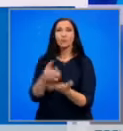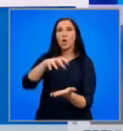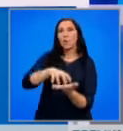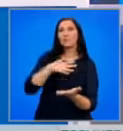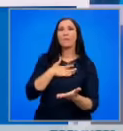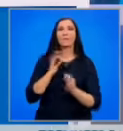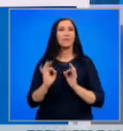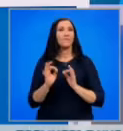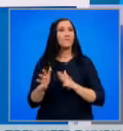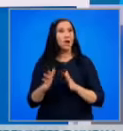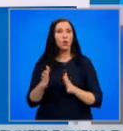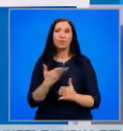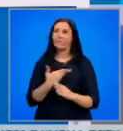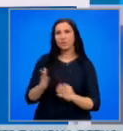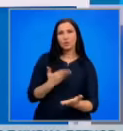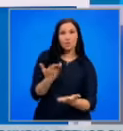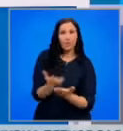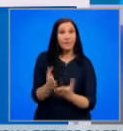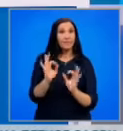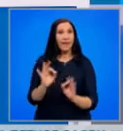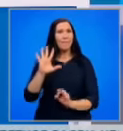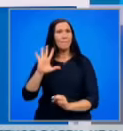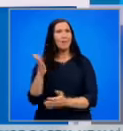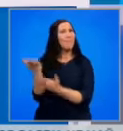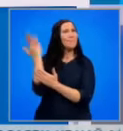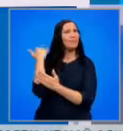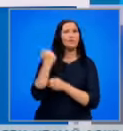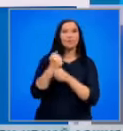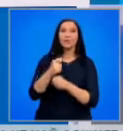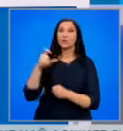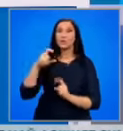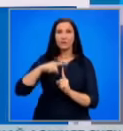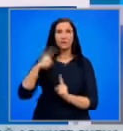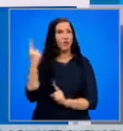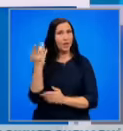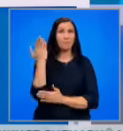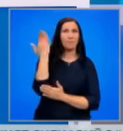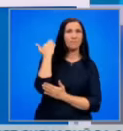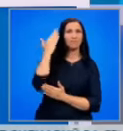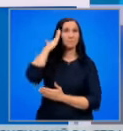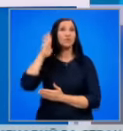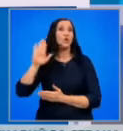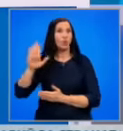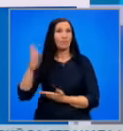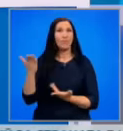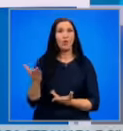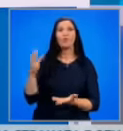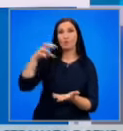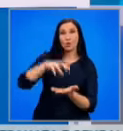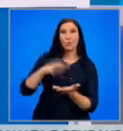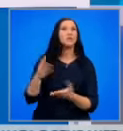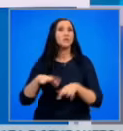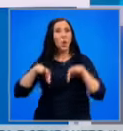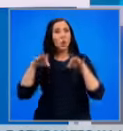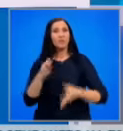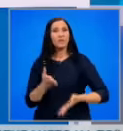на Има такъв народ вече са подадени. Така пет бивши депутати на Слави Трифонов и един бивш министър от неговата квота вече са готови